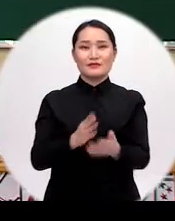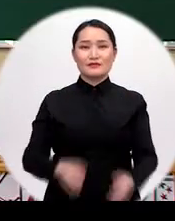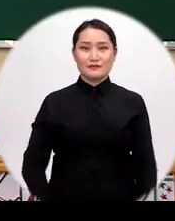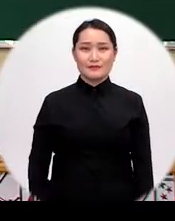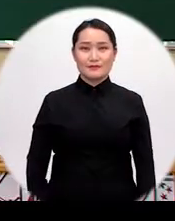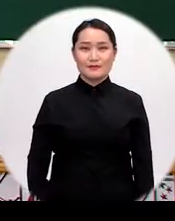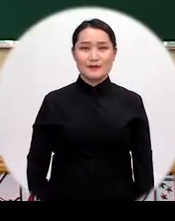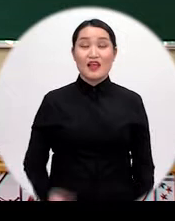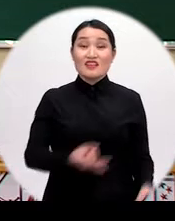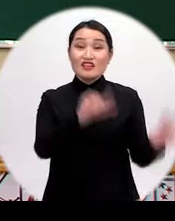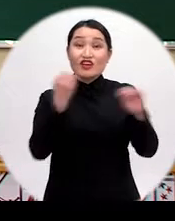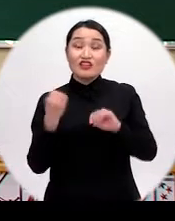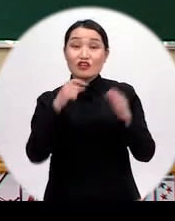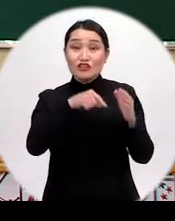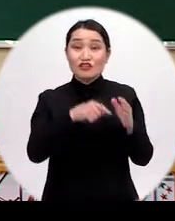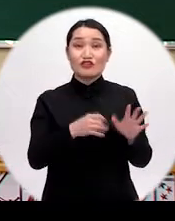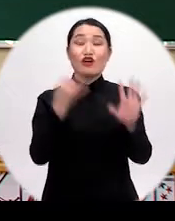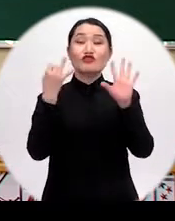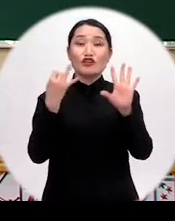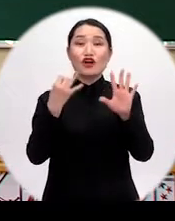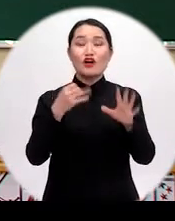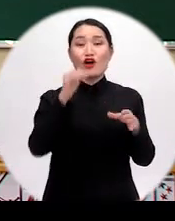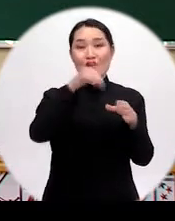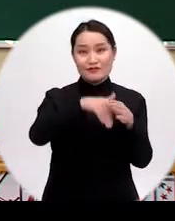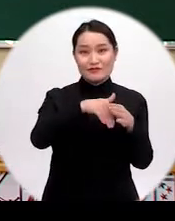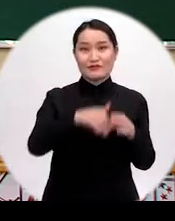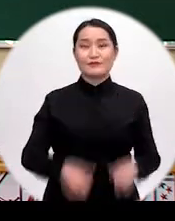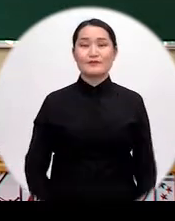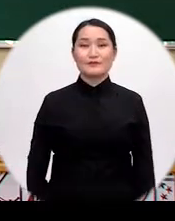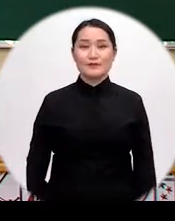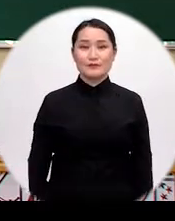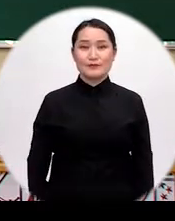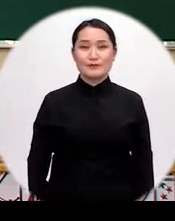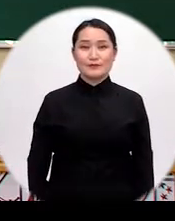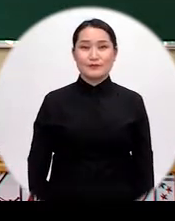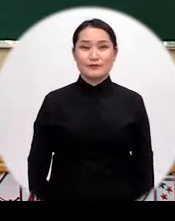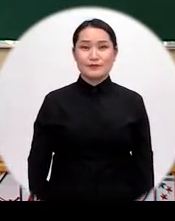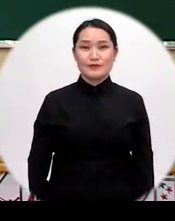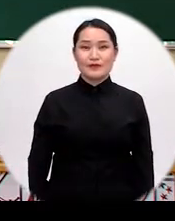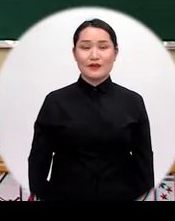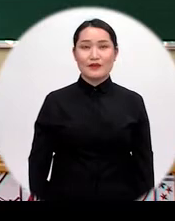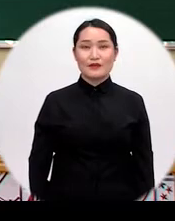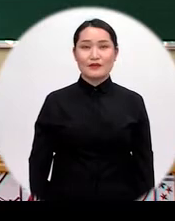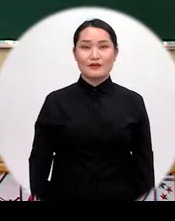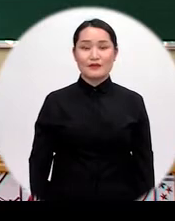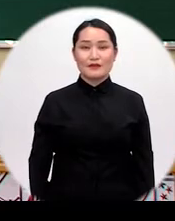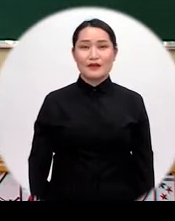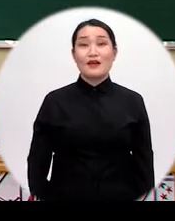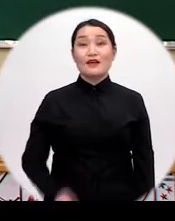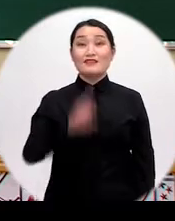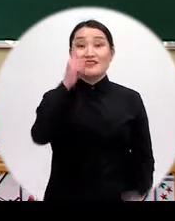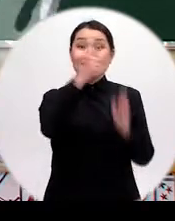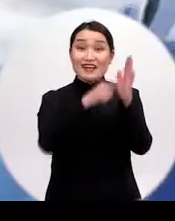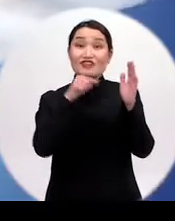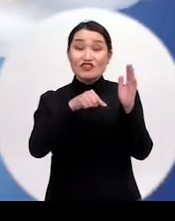Нэг 7 хоногт 7 хоног гэж хэлсэн бол энэ 7 хоног маань 4 удаа давтагцаар 1